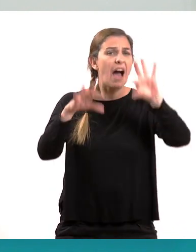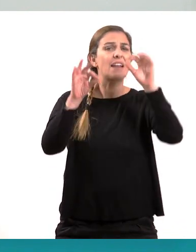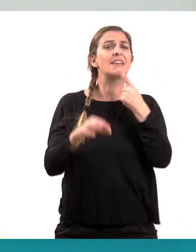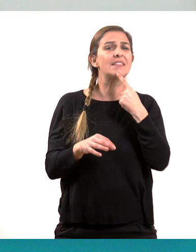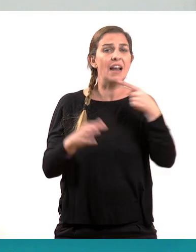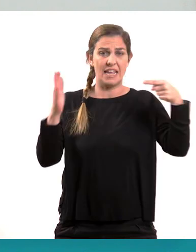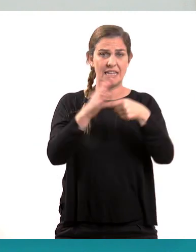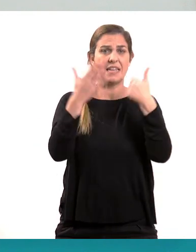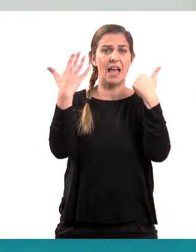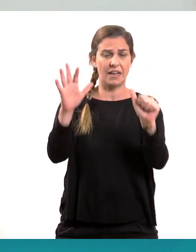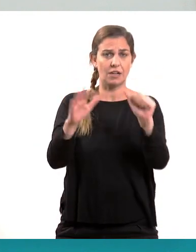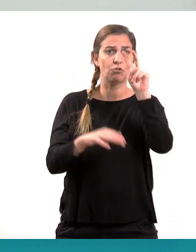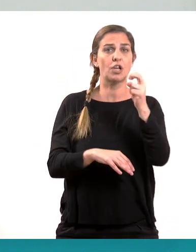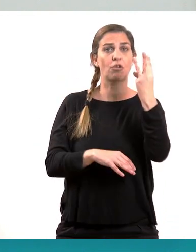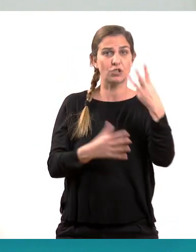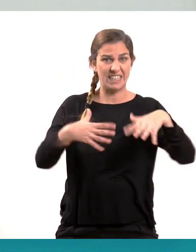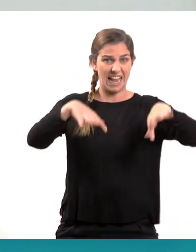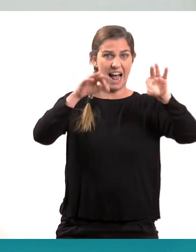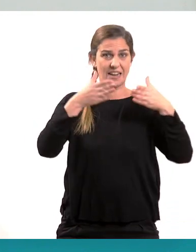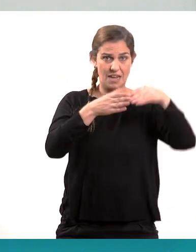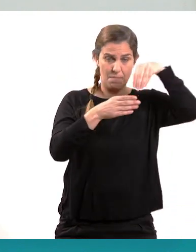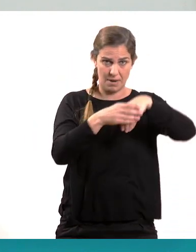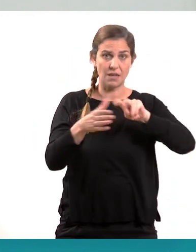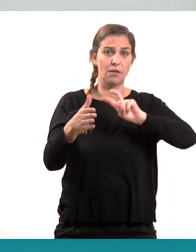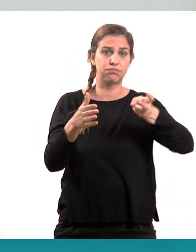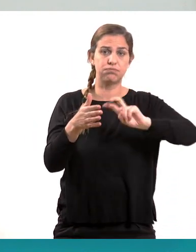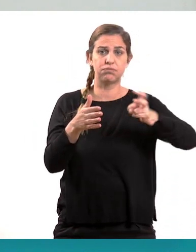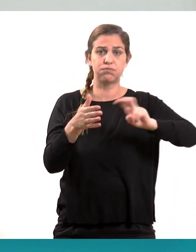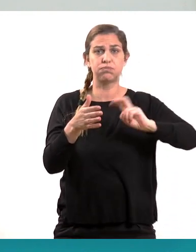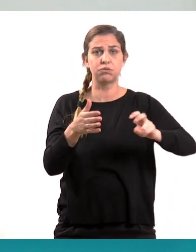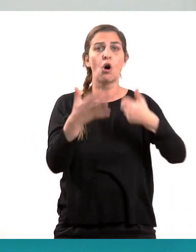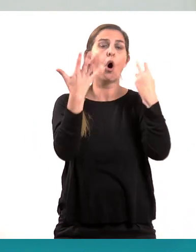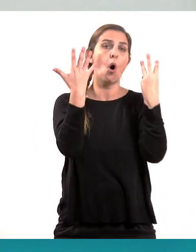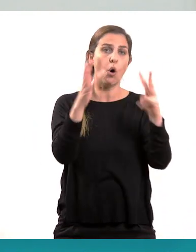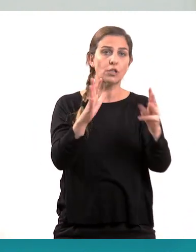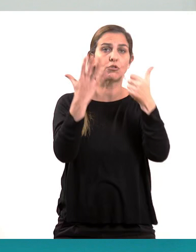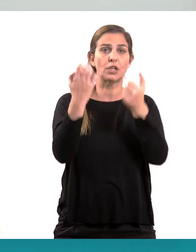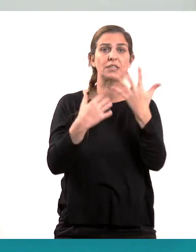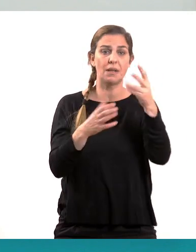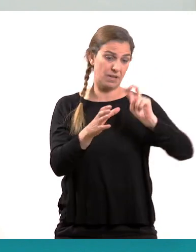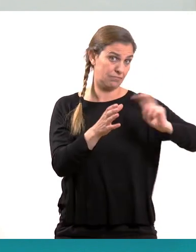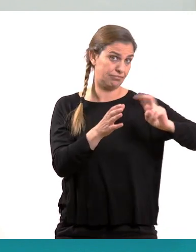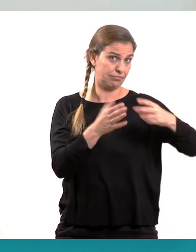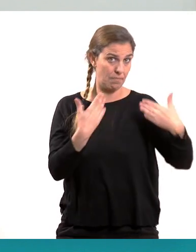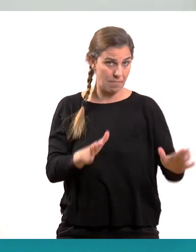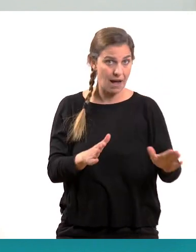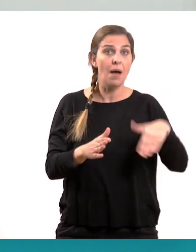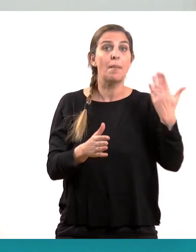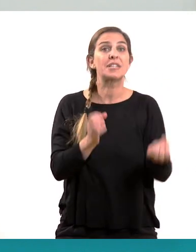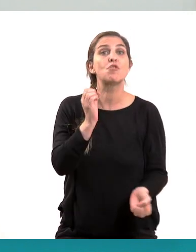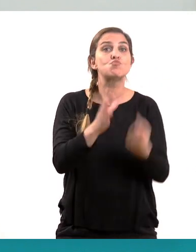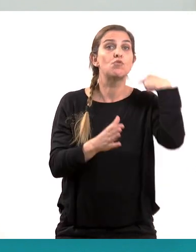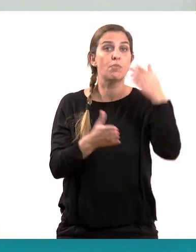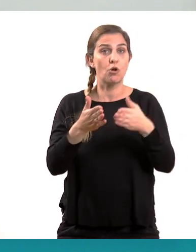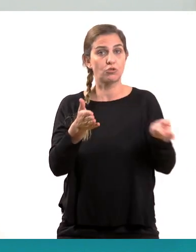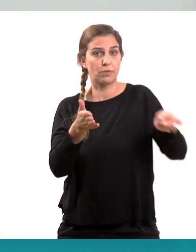1.423 ξεκινήσανε, κατεβήκαν οι 865 και ανεβήκανε άλλοι 1.678. Τι τους κάναμε αυτούς